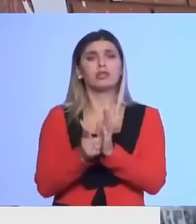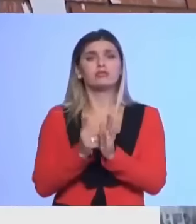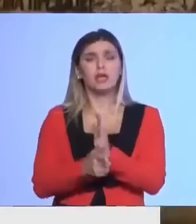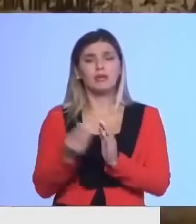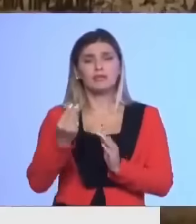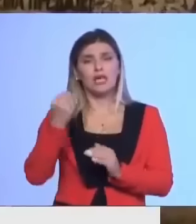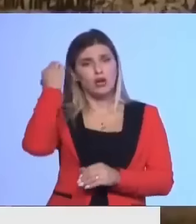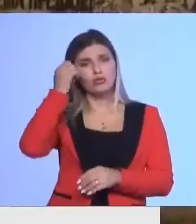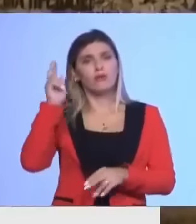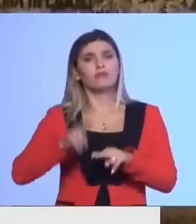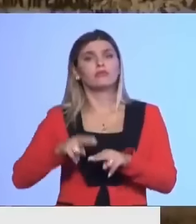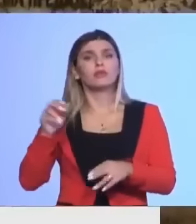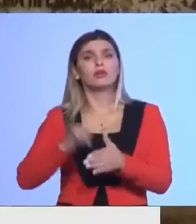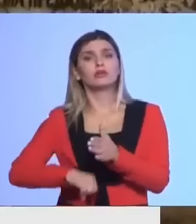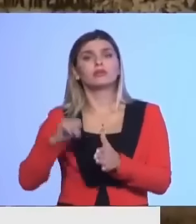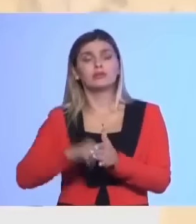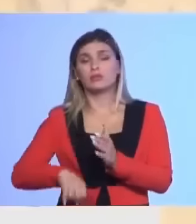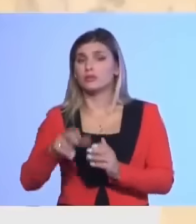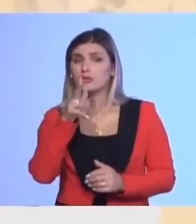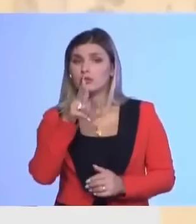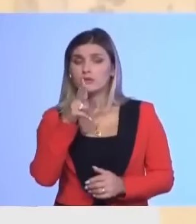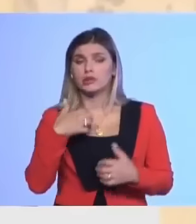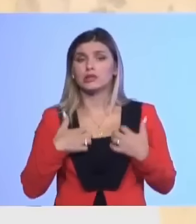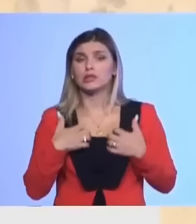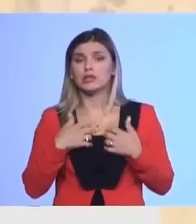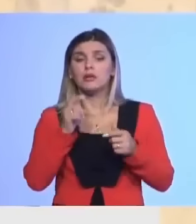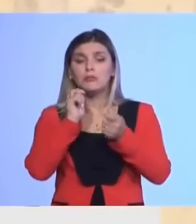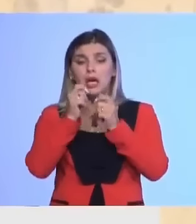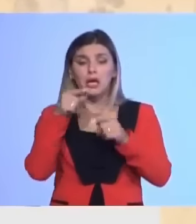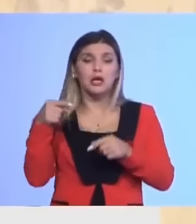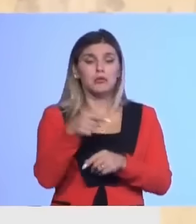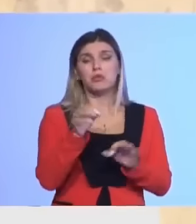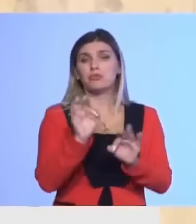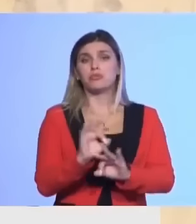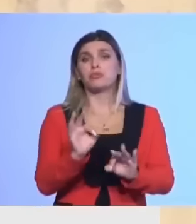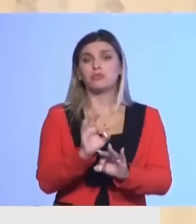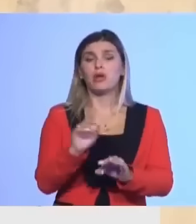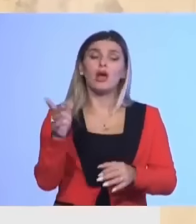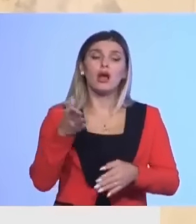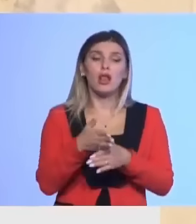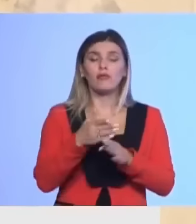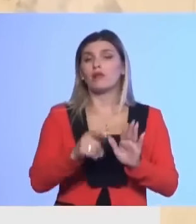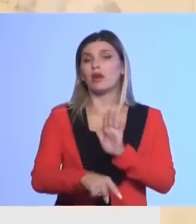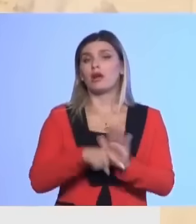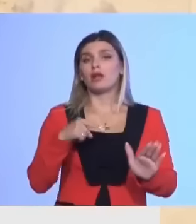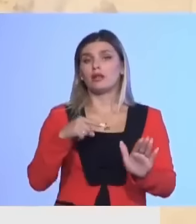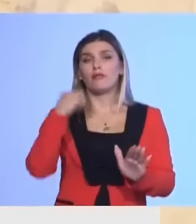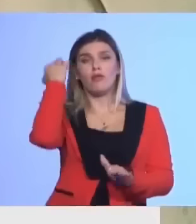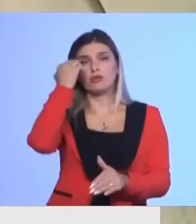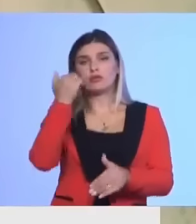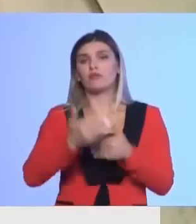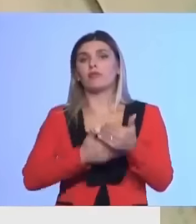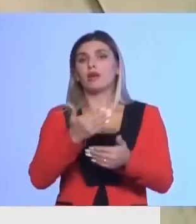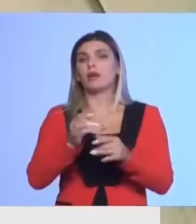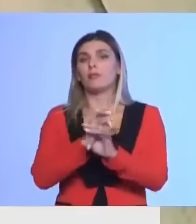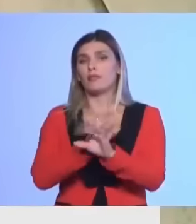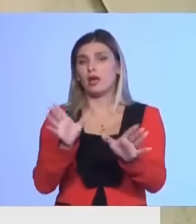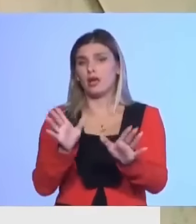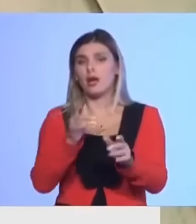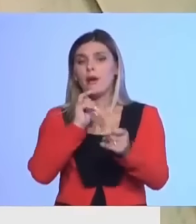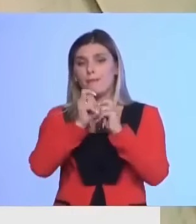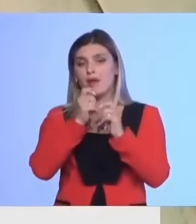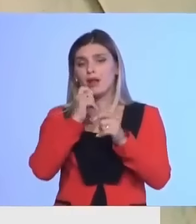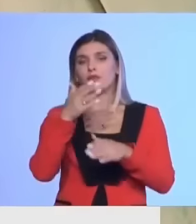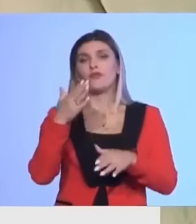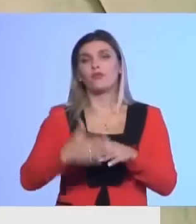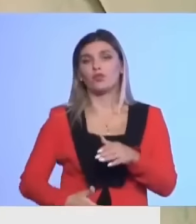e Kosovës dhe rikthimin prapa të procesit në çështjet e dialogut teknik, duke kontribuar negativisht në ecjen përpara drejt marrëveshjes